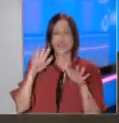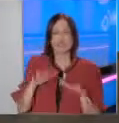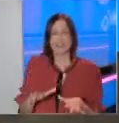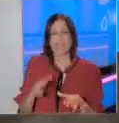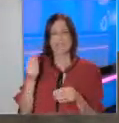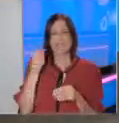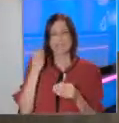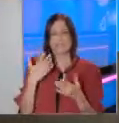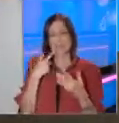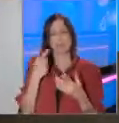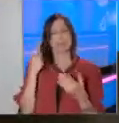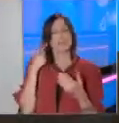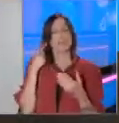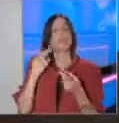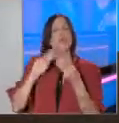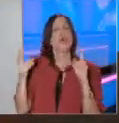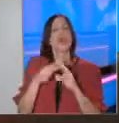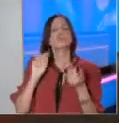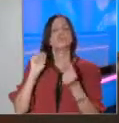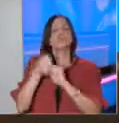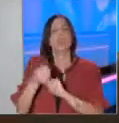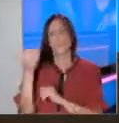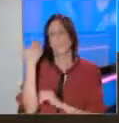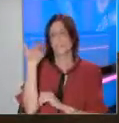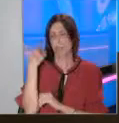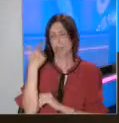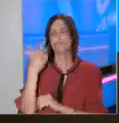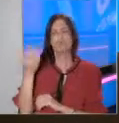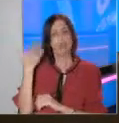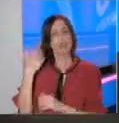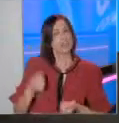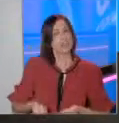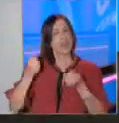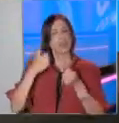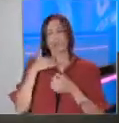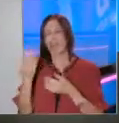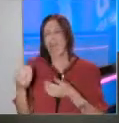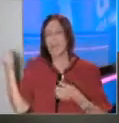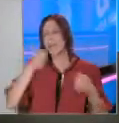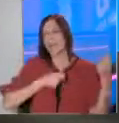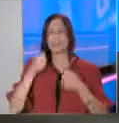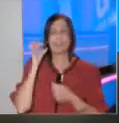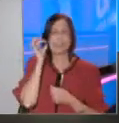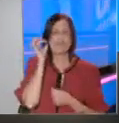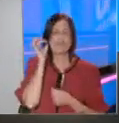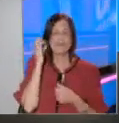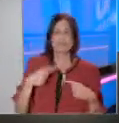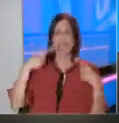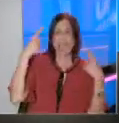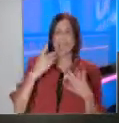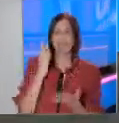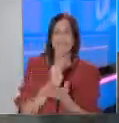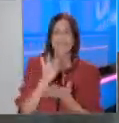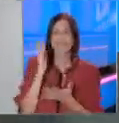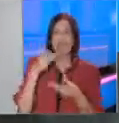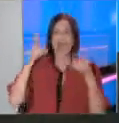עמותיו, ואומר לי, תשמע, העולם השתנה. פעם הייתה תרבות רעה שמרביצים לנשים. היום כבר לחמורים